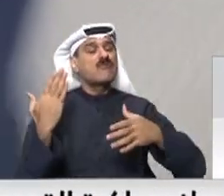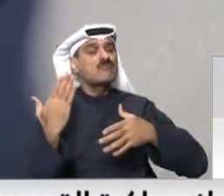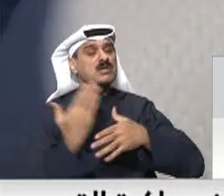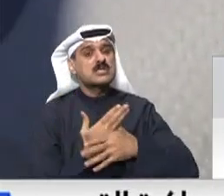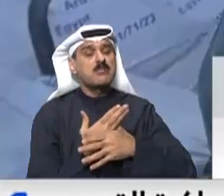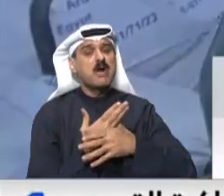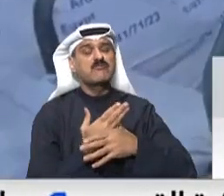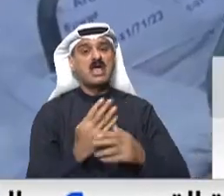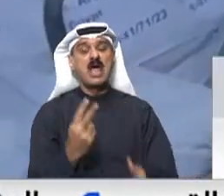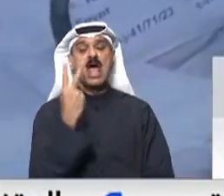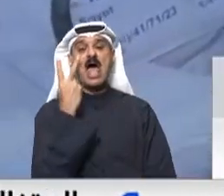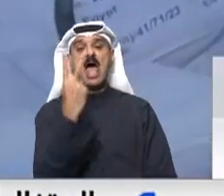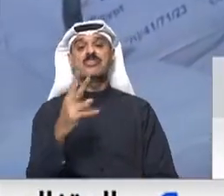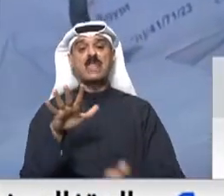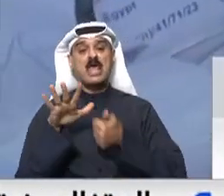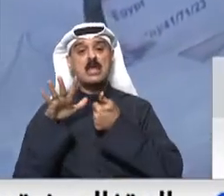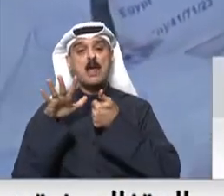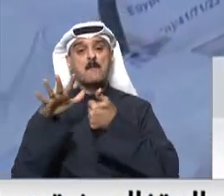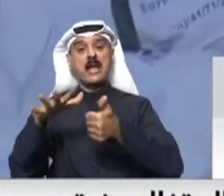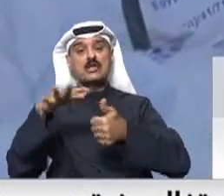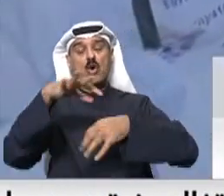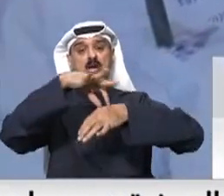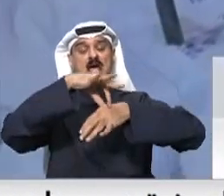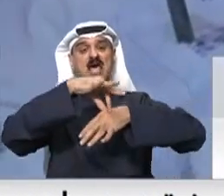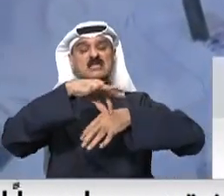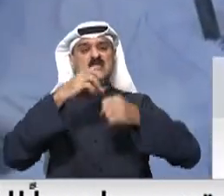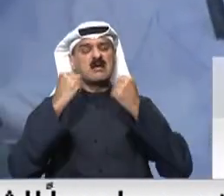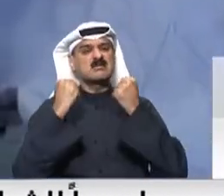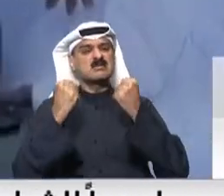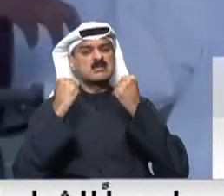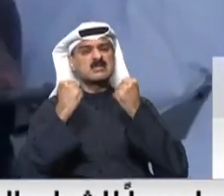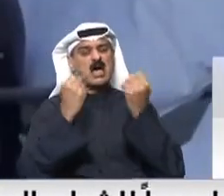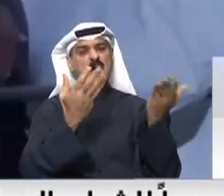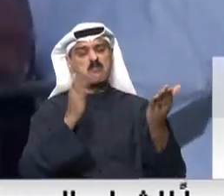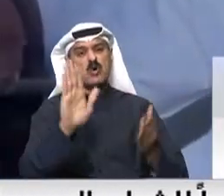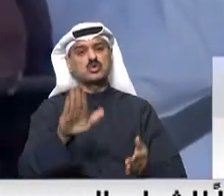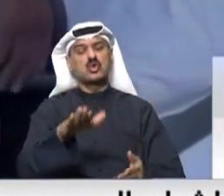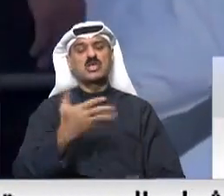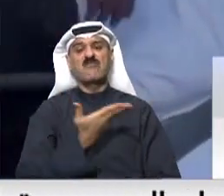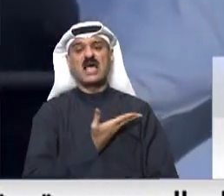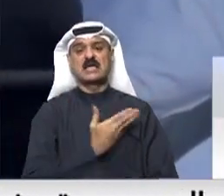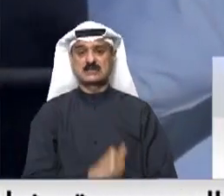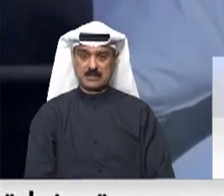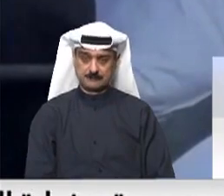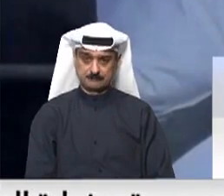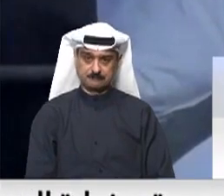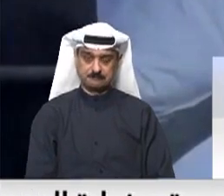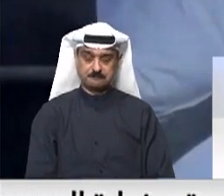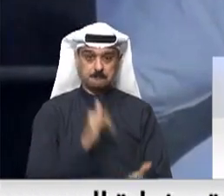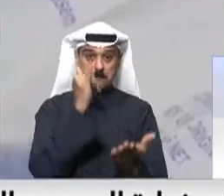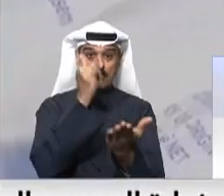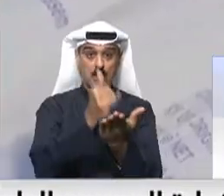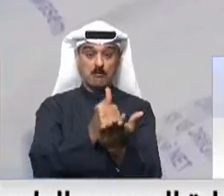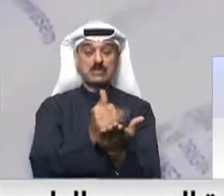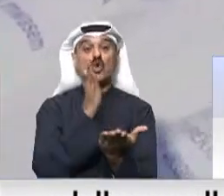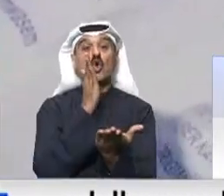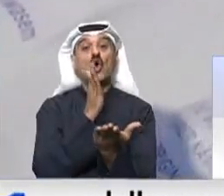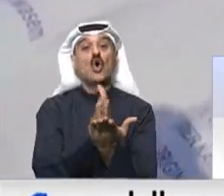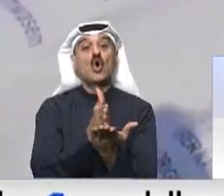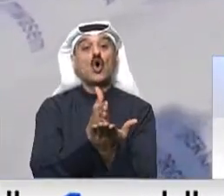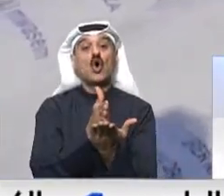مليوني فلسطيني في غزه من جهته قال المرصد الاورو متوسطي لحقوق الانسان اليوم ان تعليق التمويل